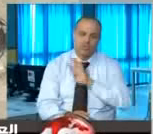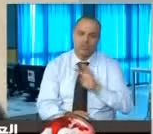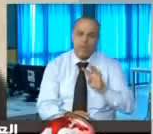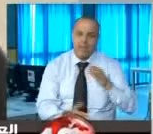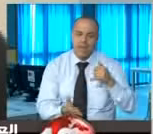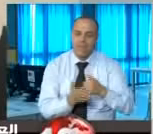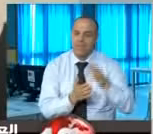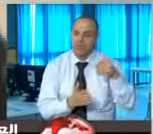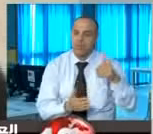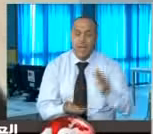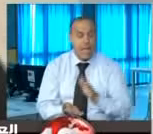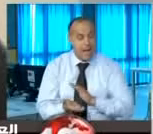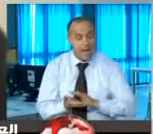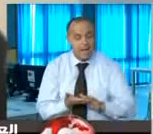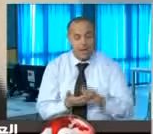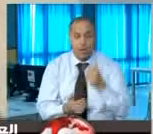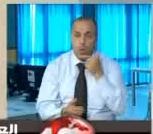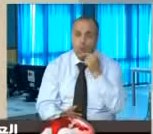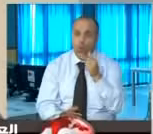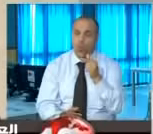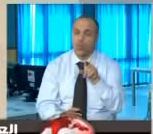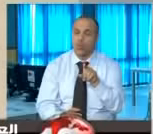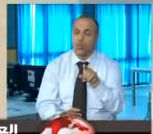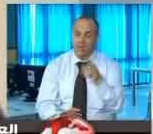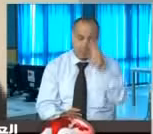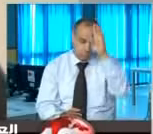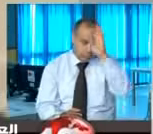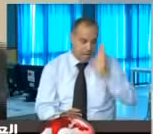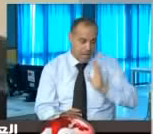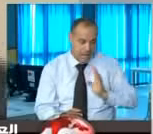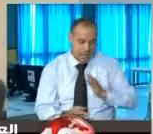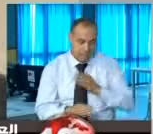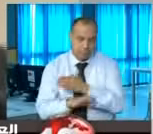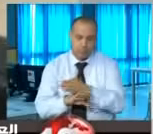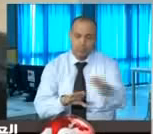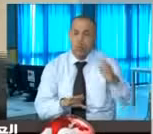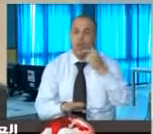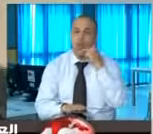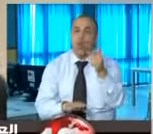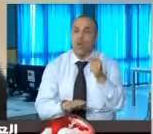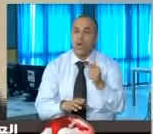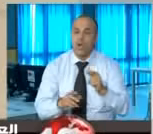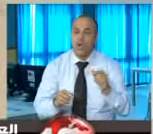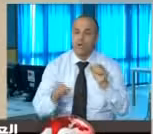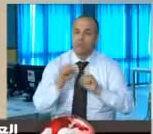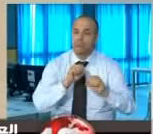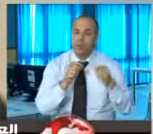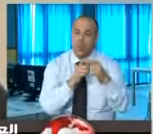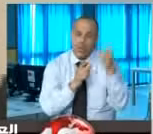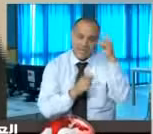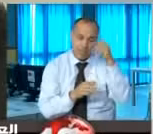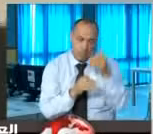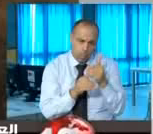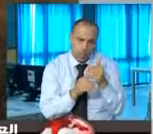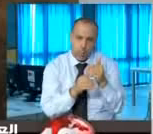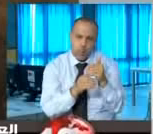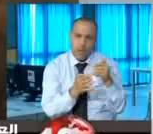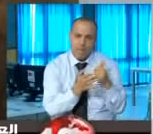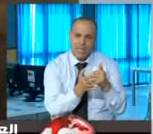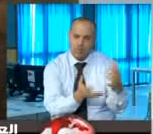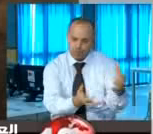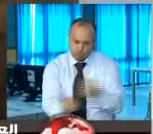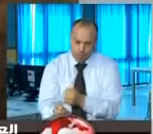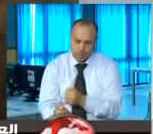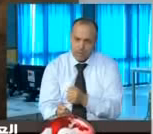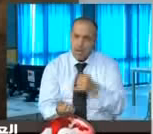الموصل. ميدانيا وفيما تتجه القوات العراقية نحو استكمال تطبيق الموصل، تمكن تنظيم الدولة الإرهابي من استعادة السيطرة على